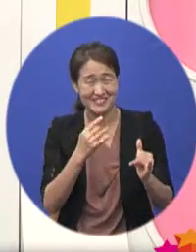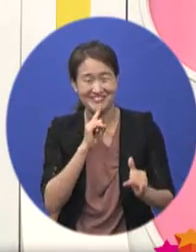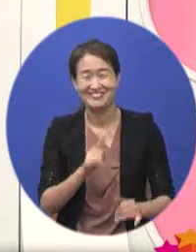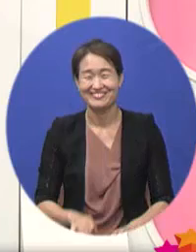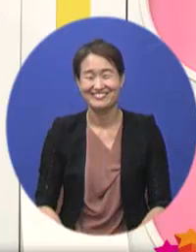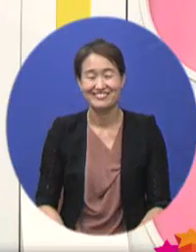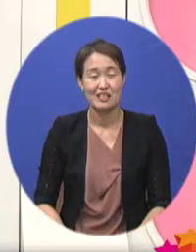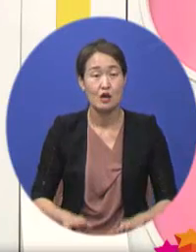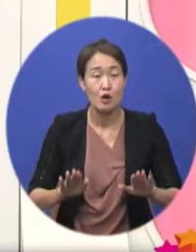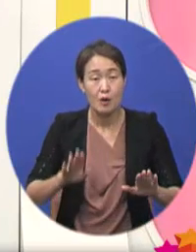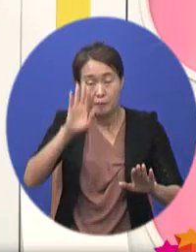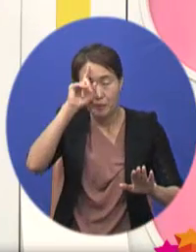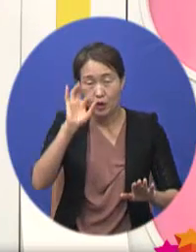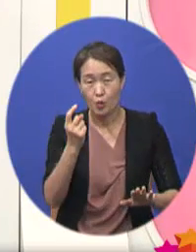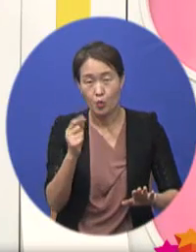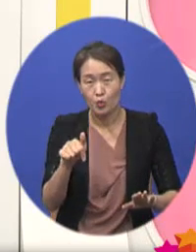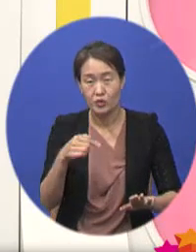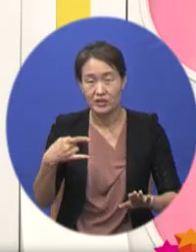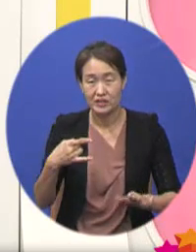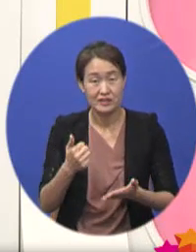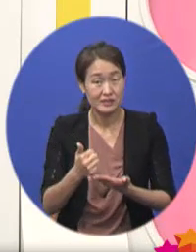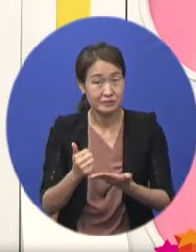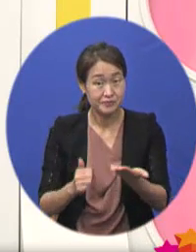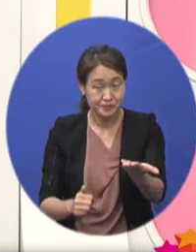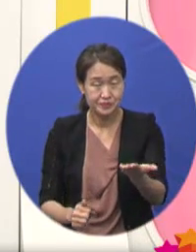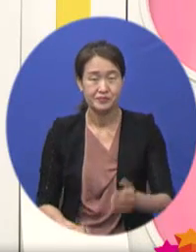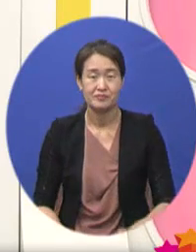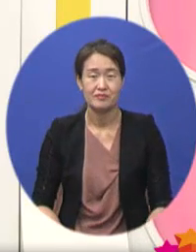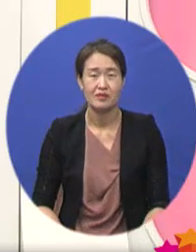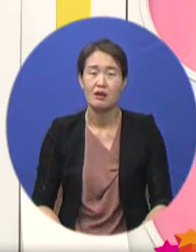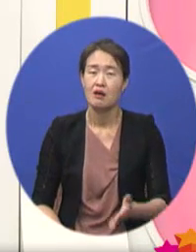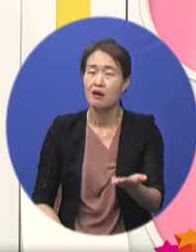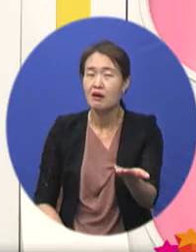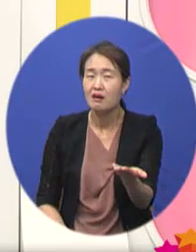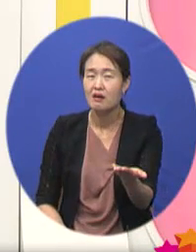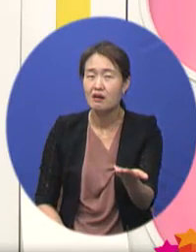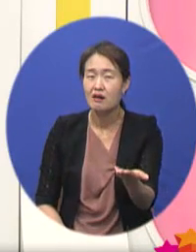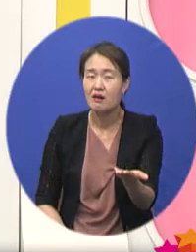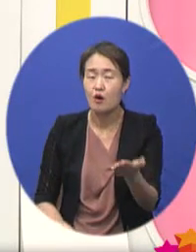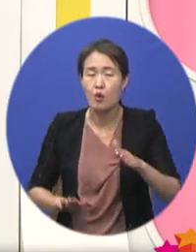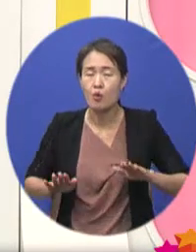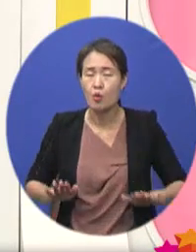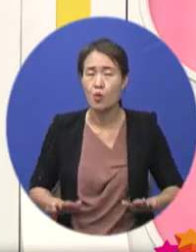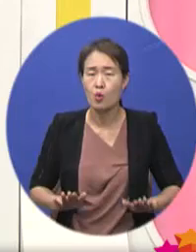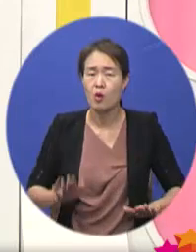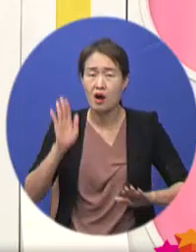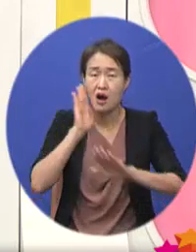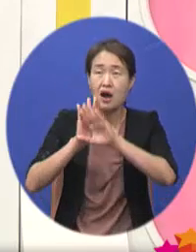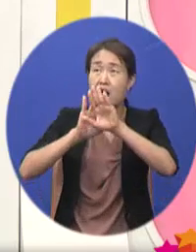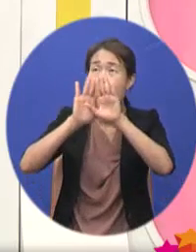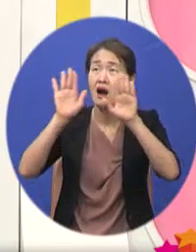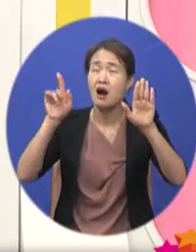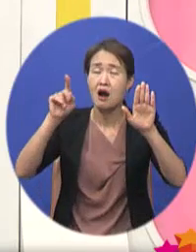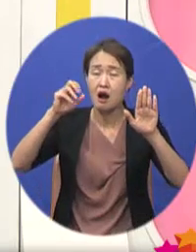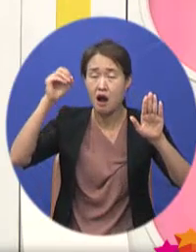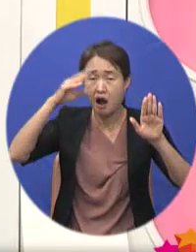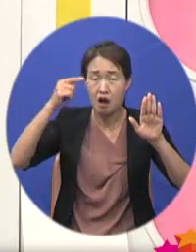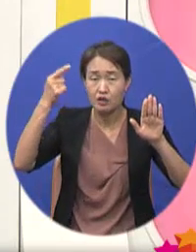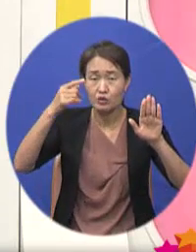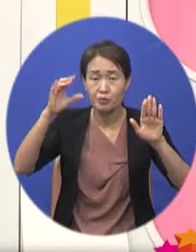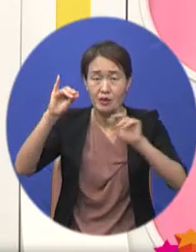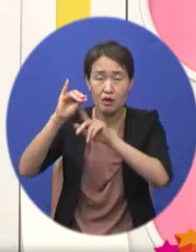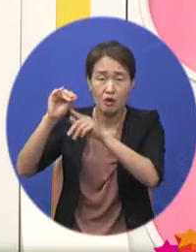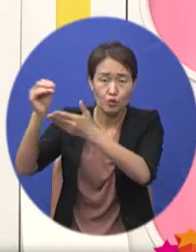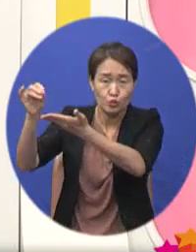네. 네. 우리 박어키님. 네. 어키님께 오늘 하늘에서 1,000만 원이 떨어졌으면 뭘 제일